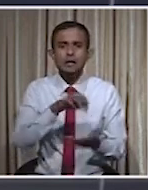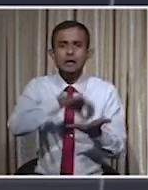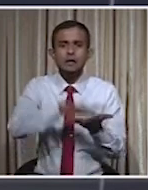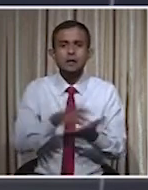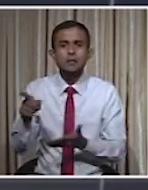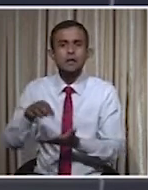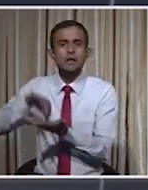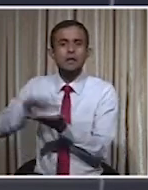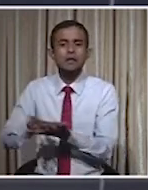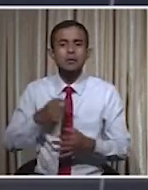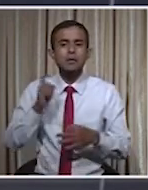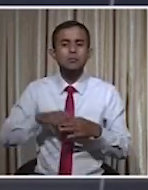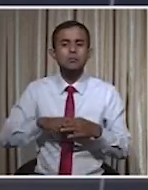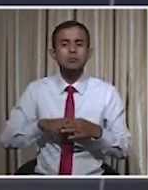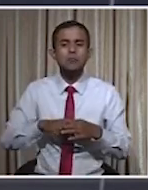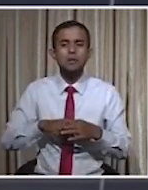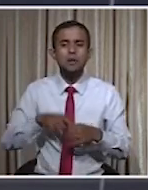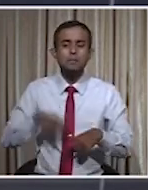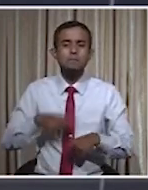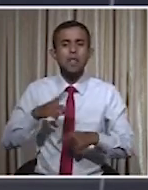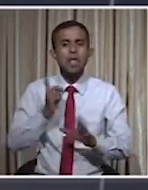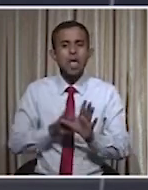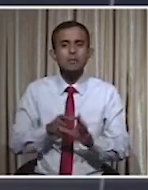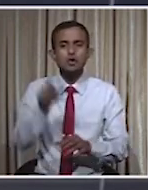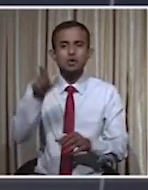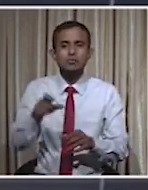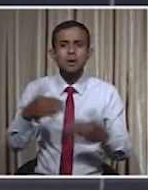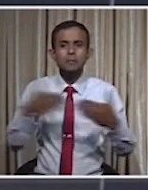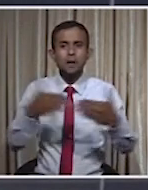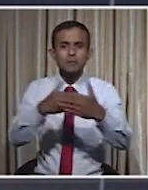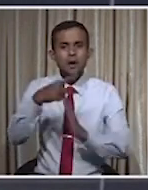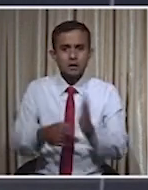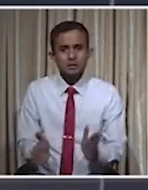එක තීන්දුවක් දෙනවා. අපිට තියෙන ප්‍රශ්නේ දැන් මේ විදියට හැමදාම ඔබතුමාලා බැරියර් දාගෙන